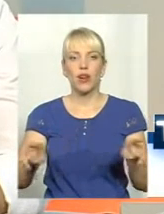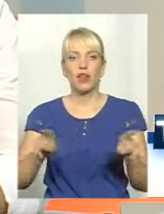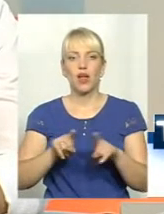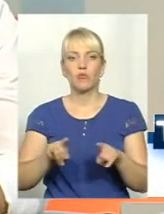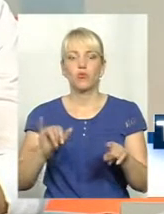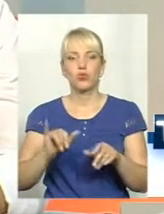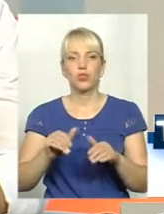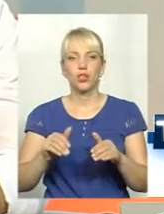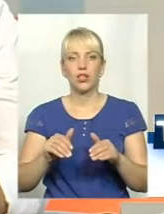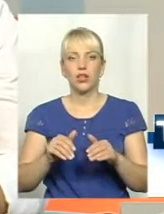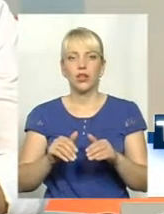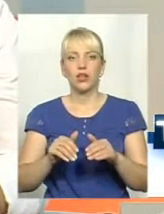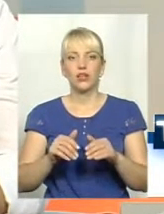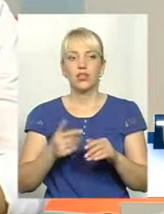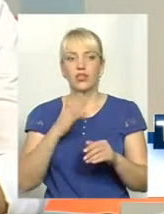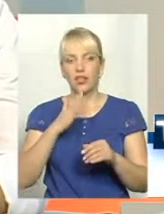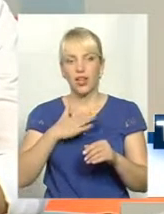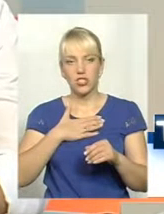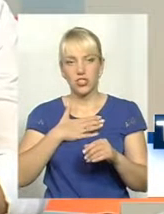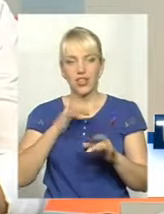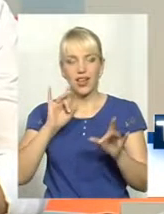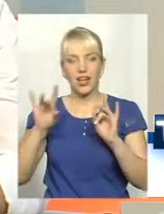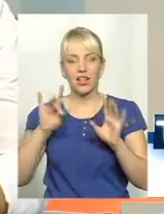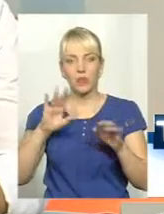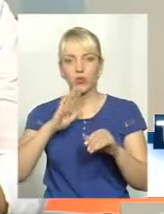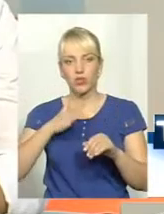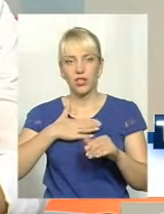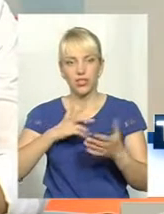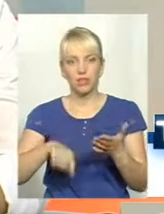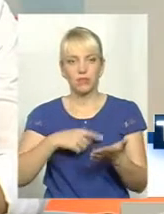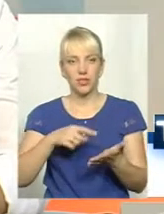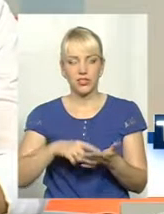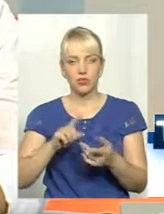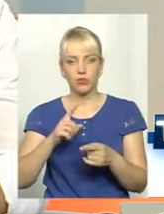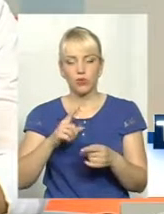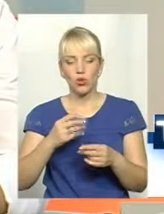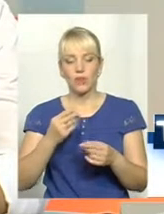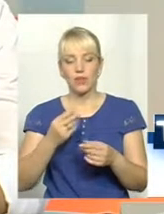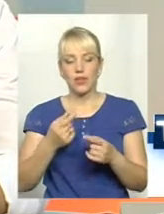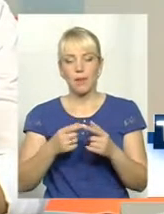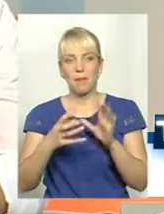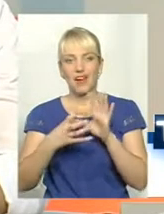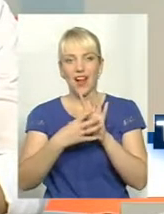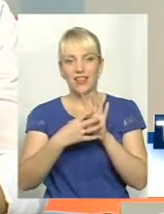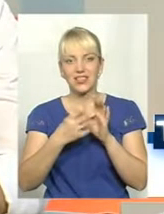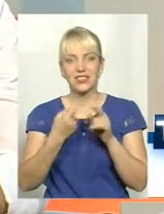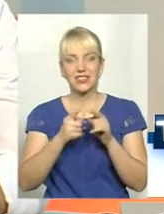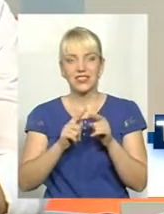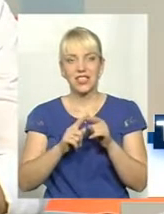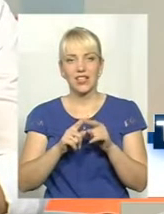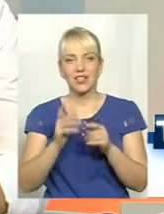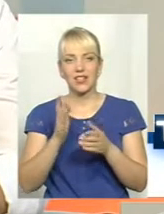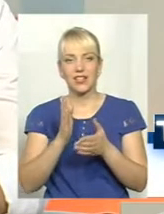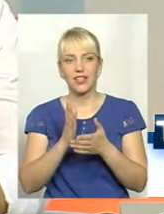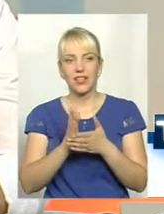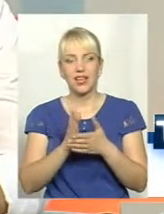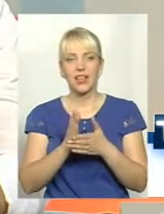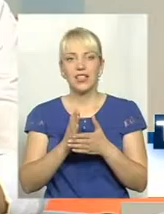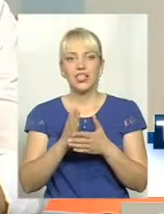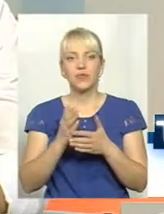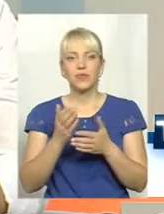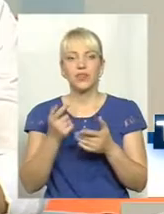треба, не можна. Тому що підприємці, якщо ставлять логотип міста Хмельницького на своїй продукції, вони таким